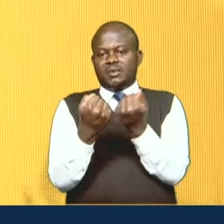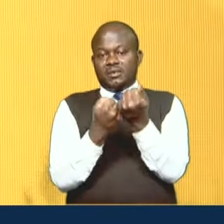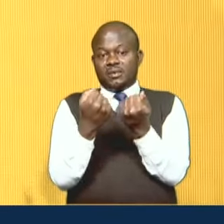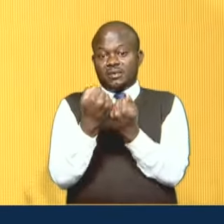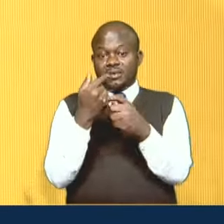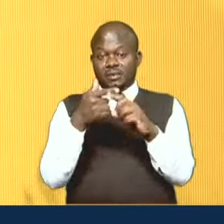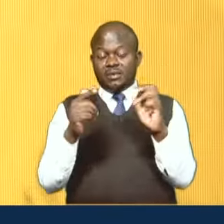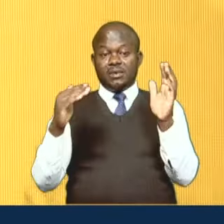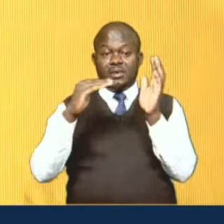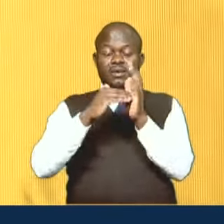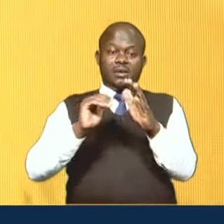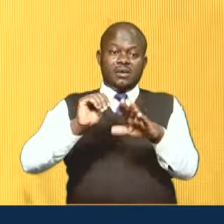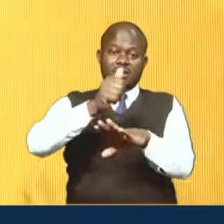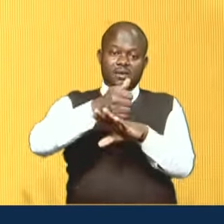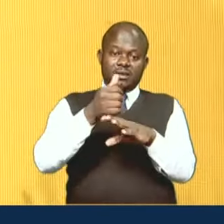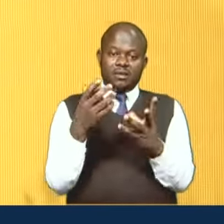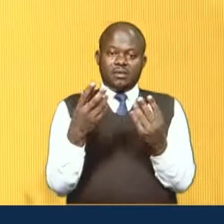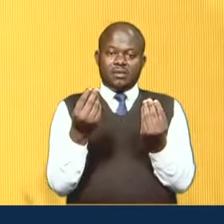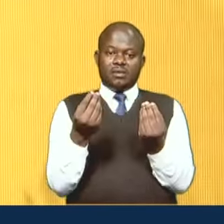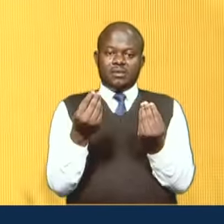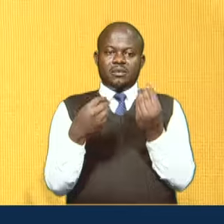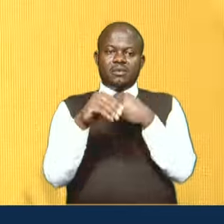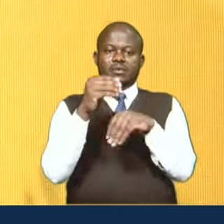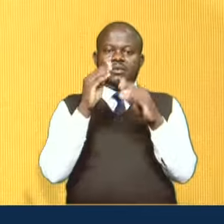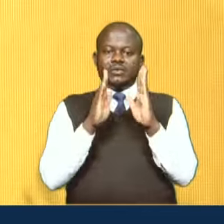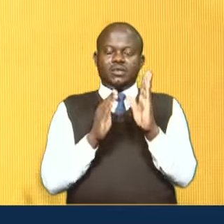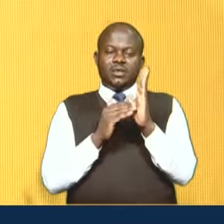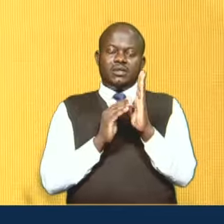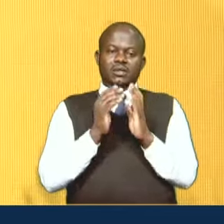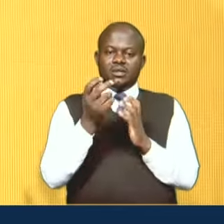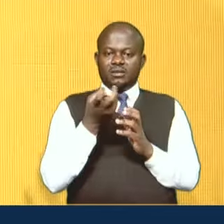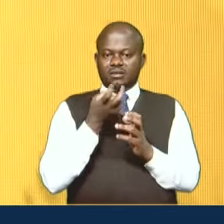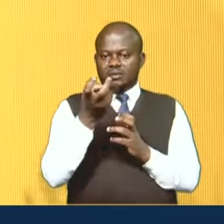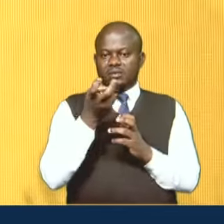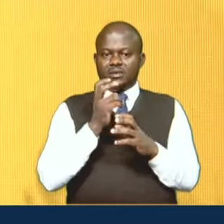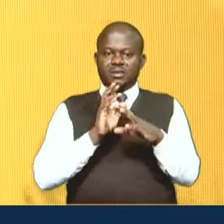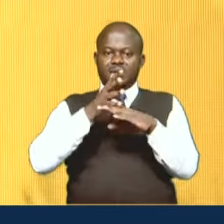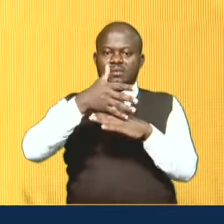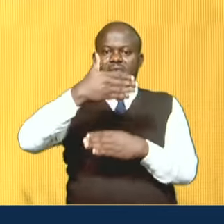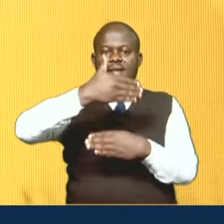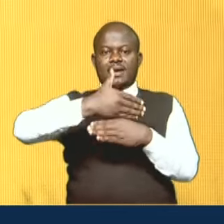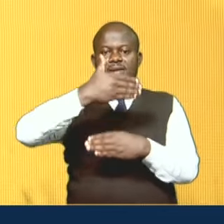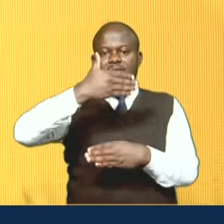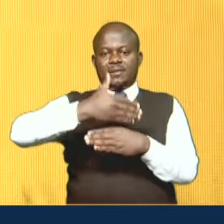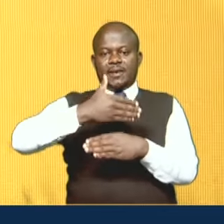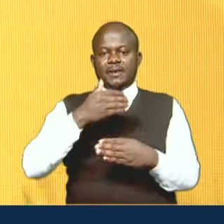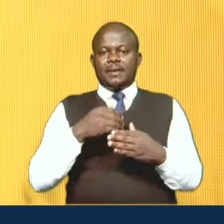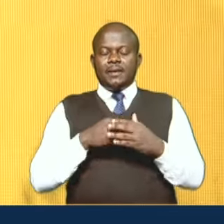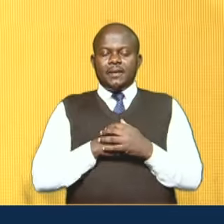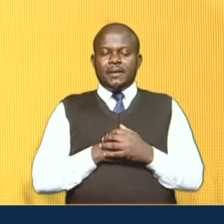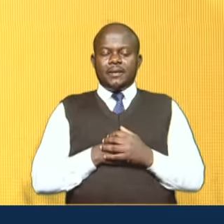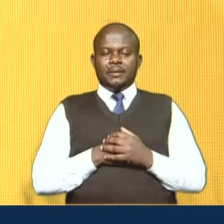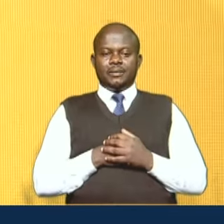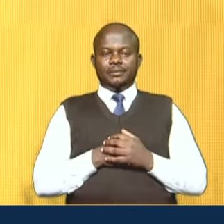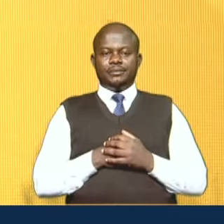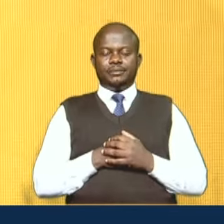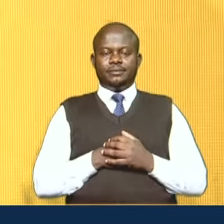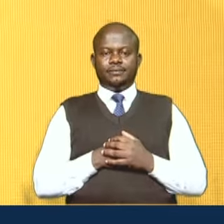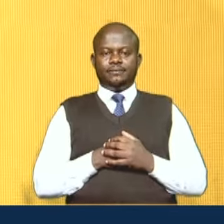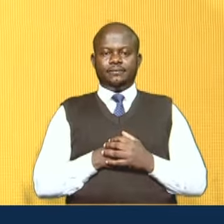ahubwo hagashyirwaho ubworoshya ubucuruzi n'ingendo nyambukiranya imipaka. Remain a